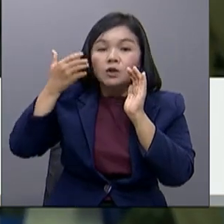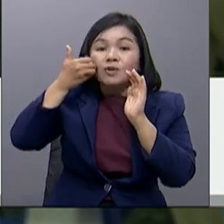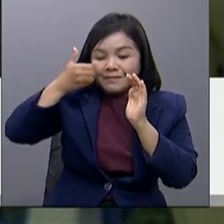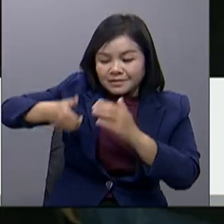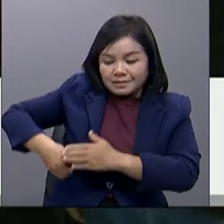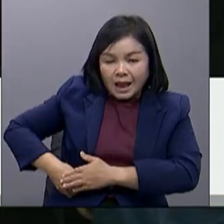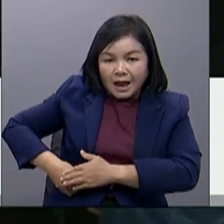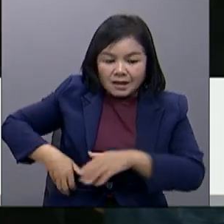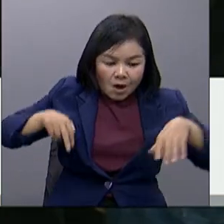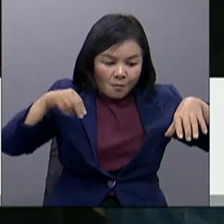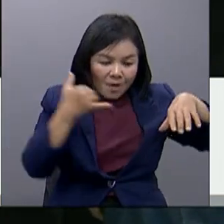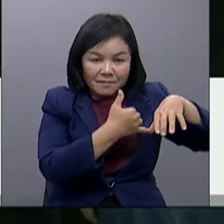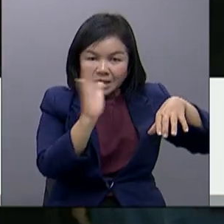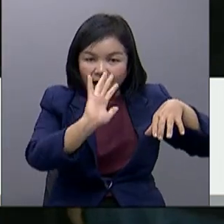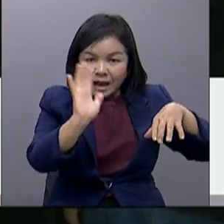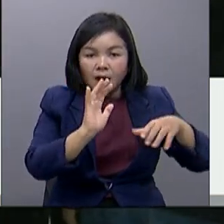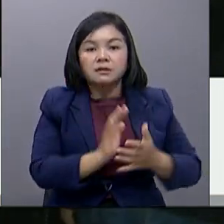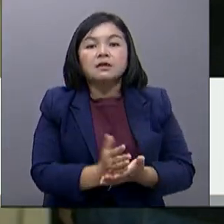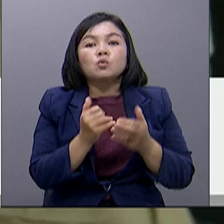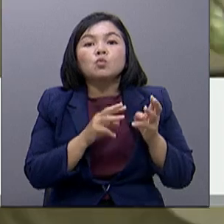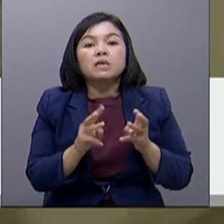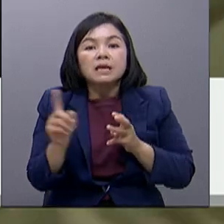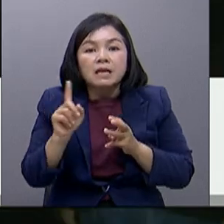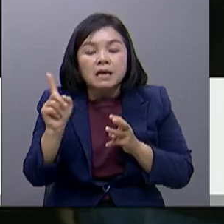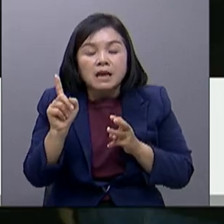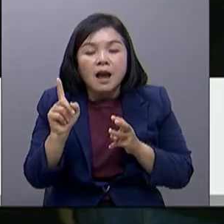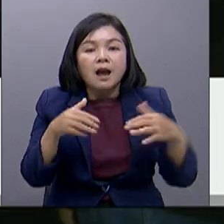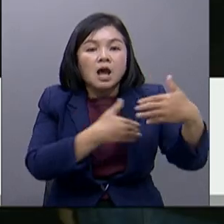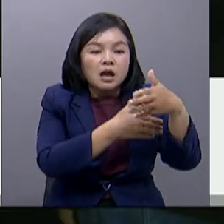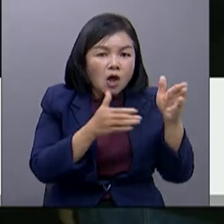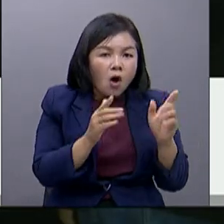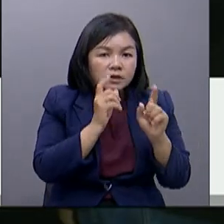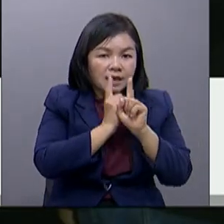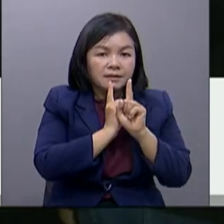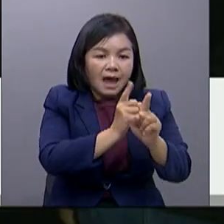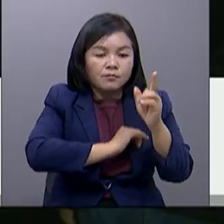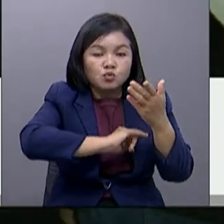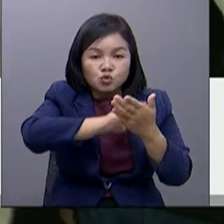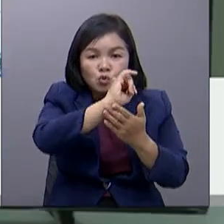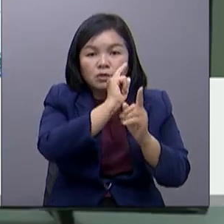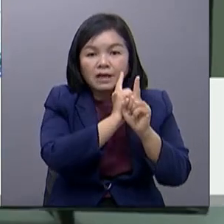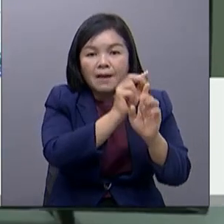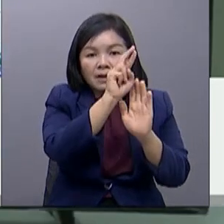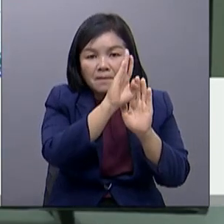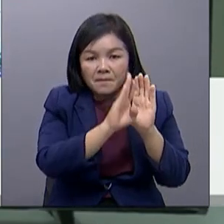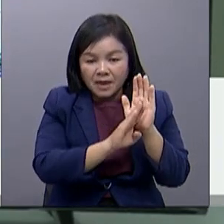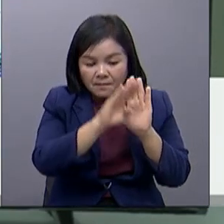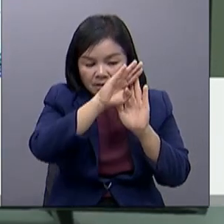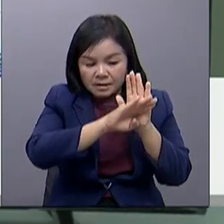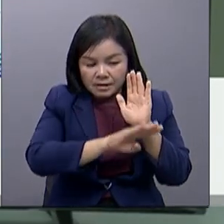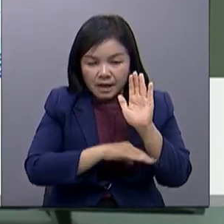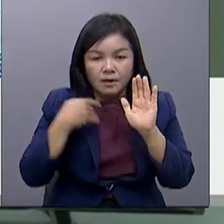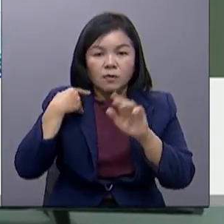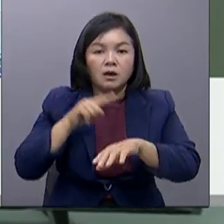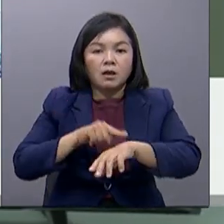สวทุกคนอีกครั้งนึงค่ะก่อนที่จะอนุญาตให้เข้าไปภายในห้องเพื่อให้เป็นไปตามกติกาที่กำหนดขึ้นซึ่งตั้งแต่ช่วง 8:00